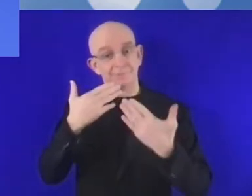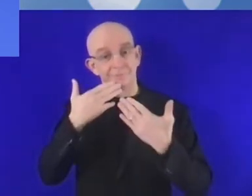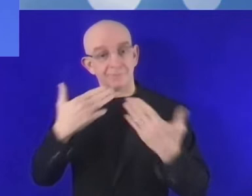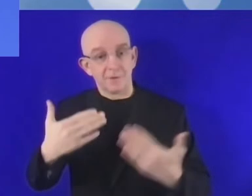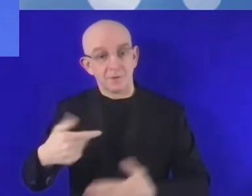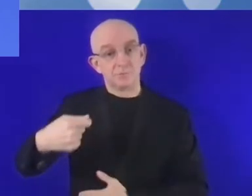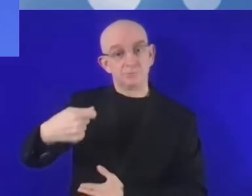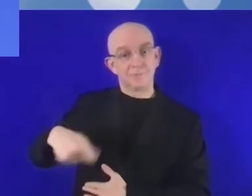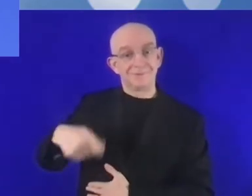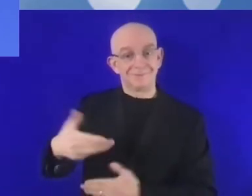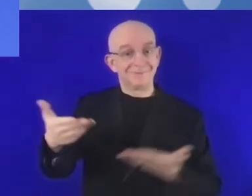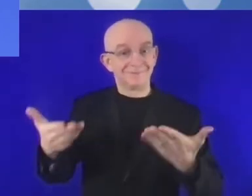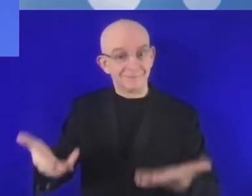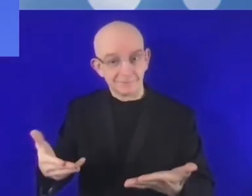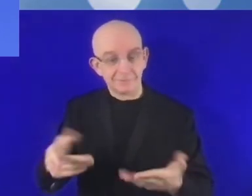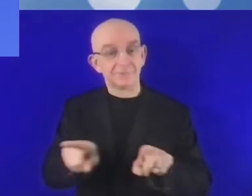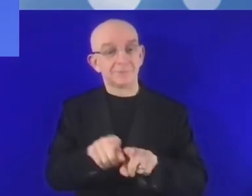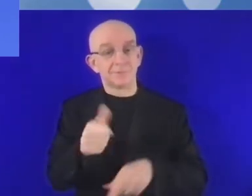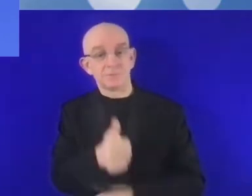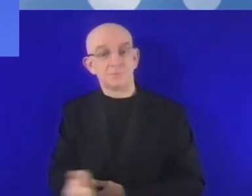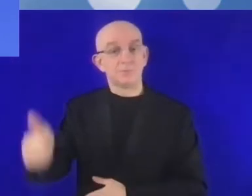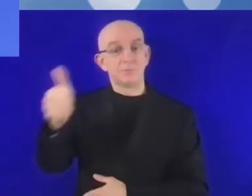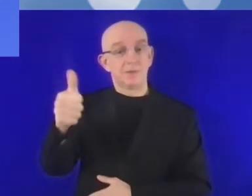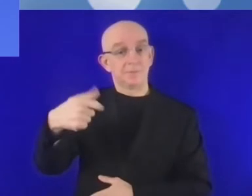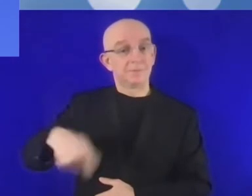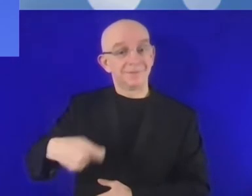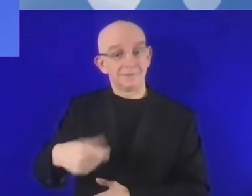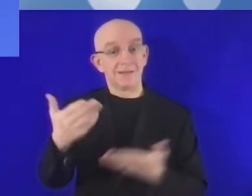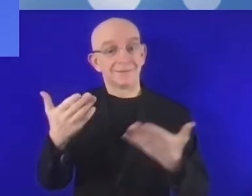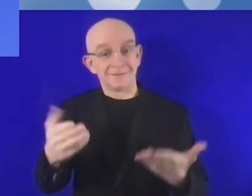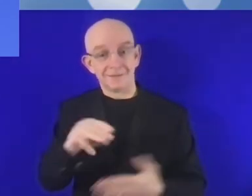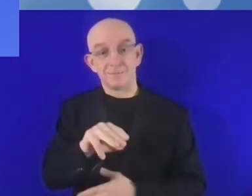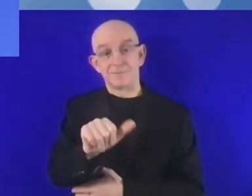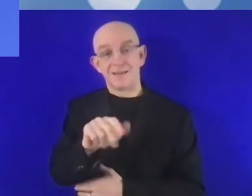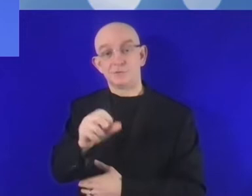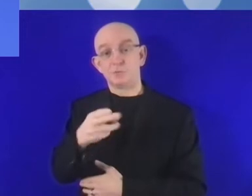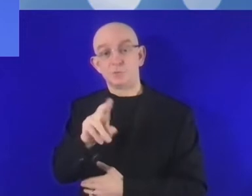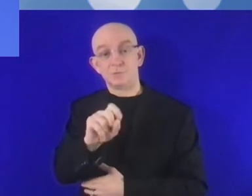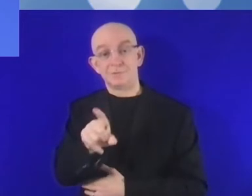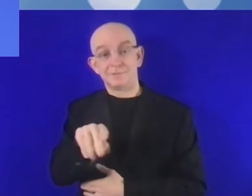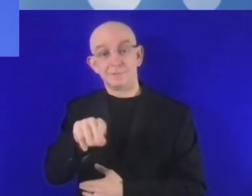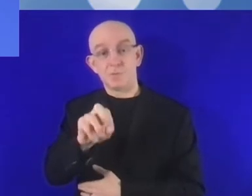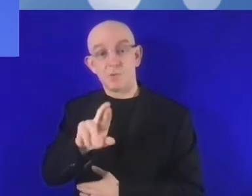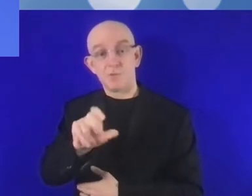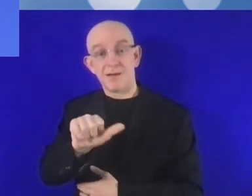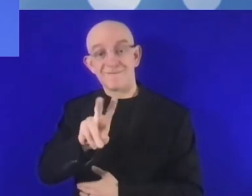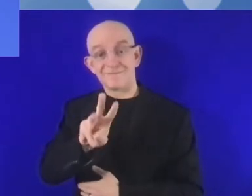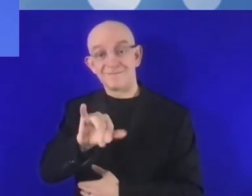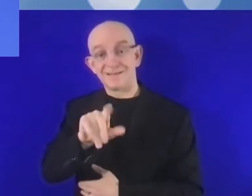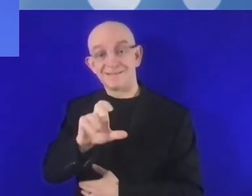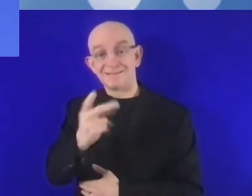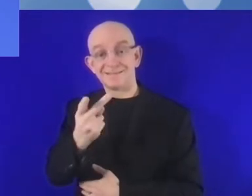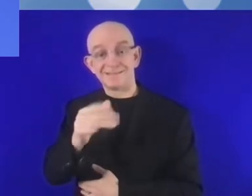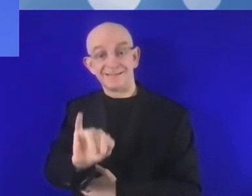رئيس جمهورية بولندا أندرزي دودا الذي سنسمع صوته بعد قليل، وأشكر ماتوش موراويتسكي